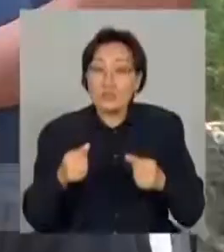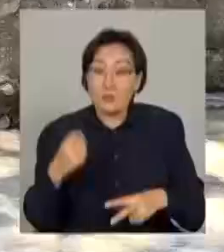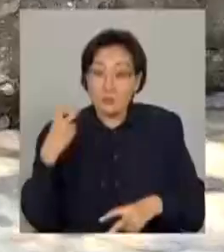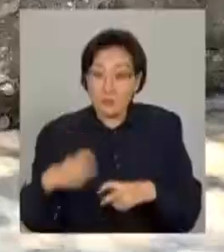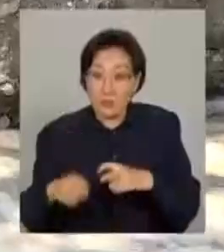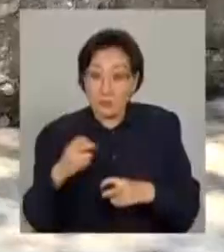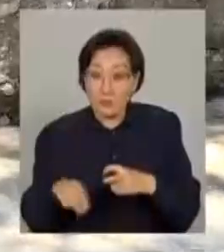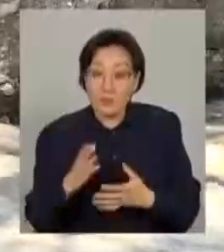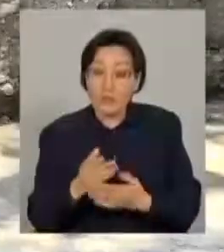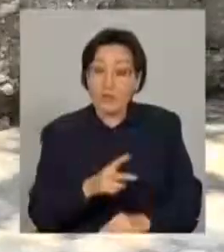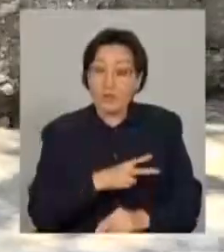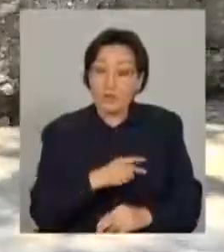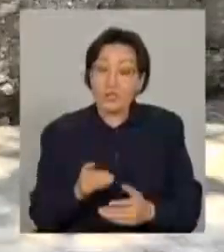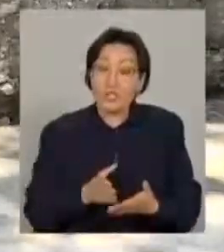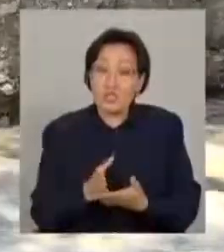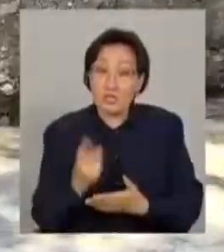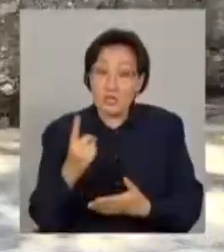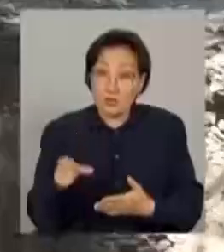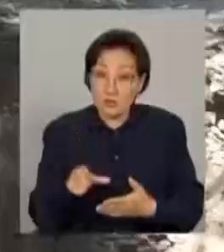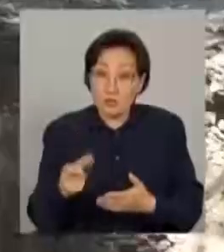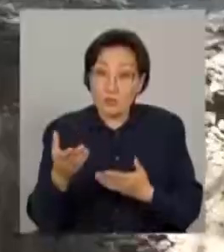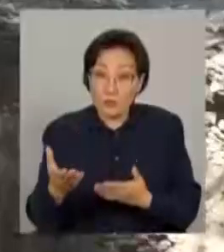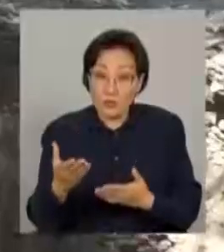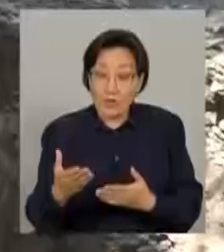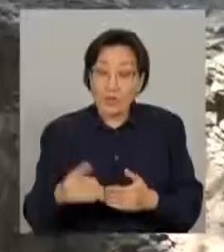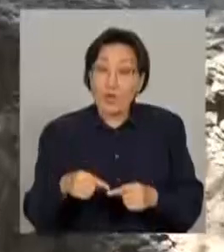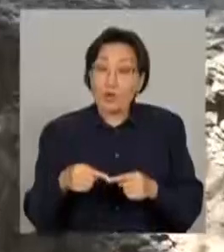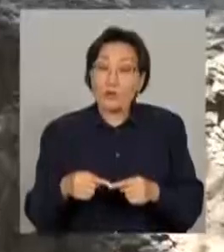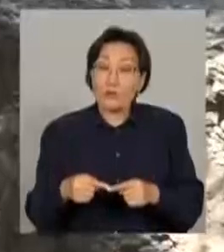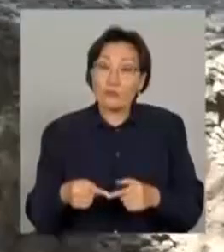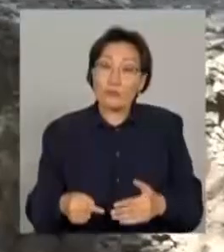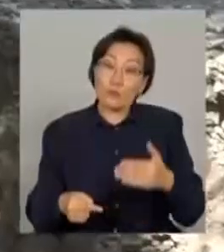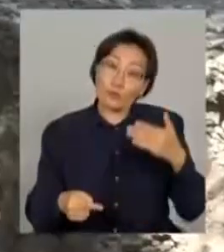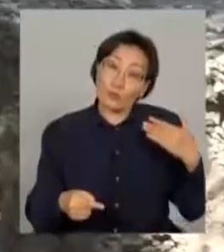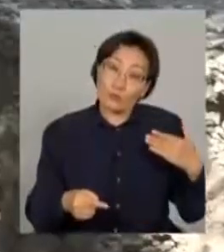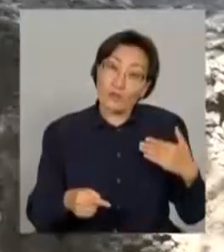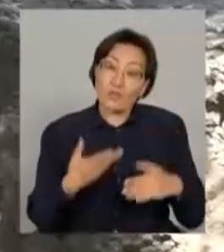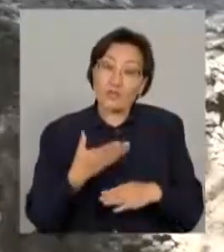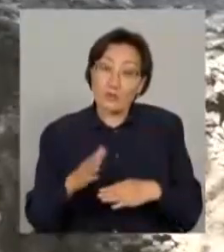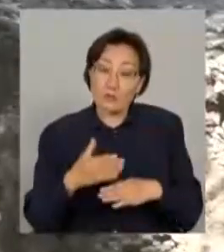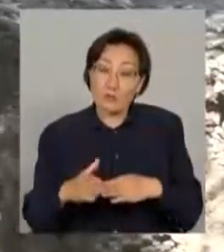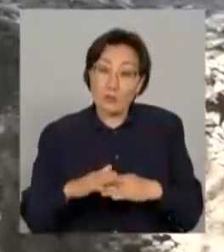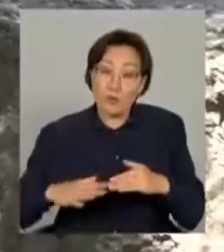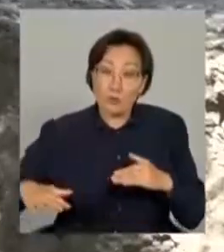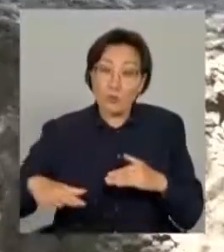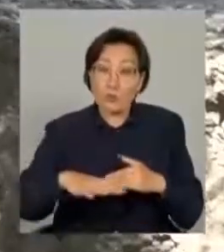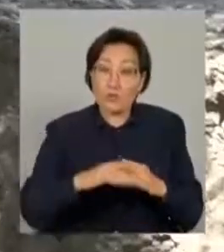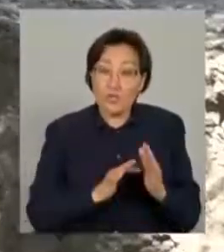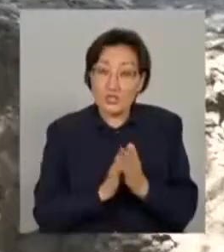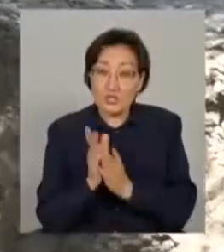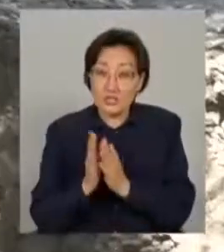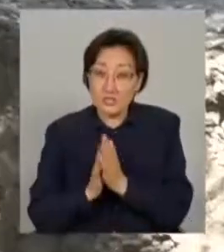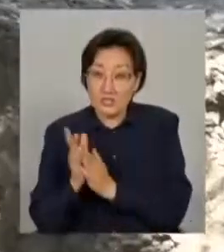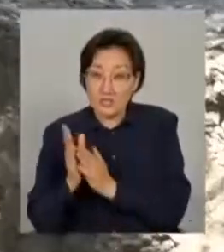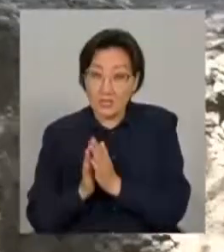тұрғындар саяжайдан шығатын жалғыз жол осы еді дейді. Төменгі жағымызда біздің полелер, егістік егін егетін